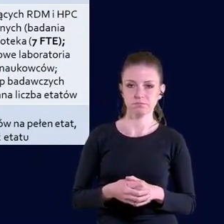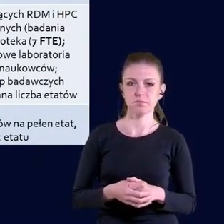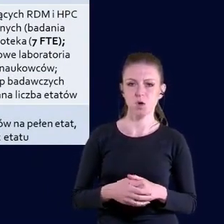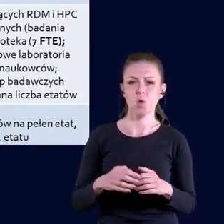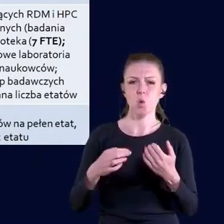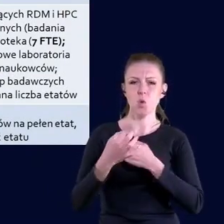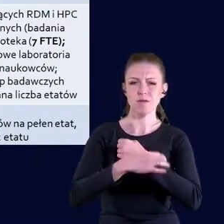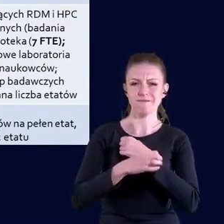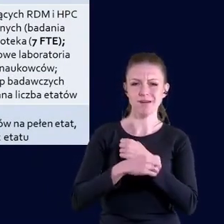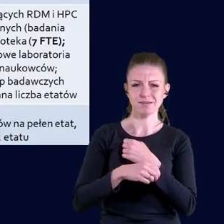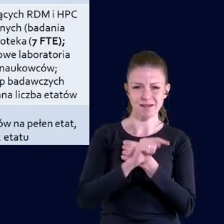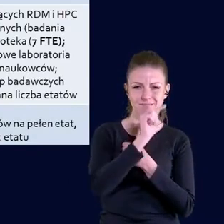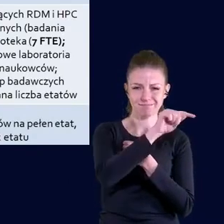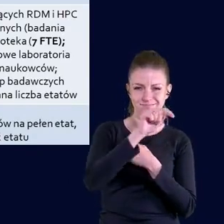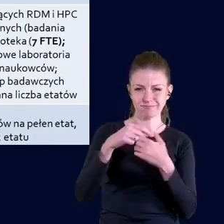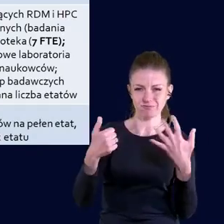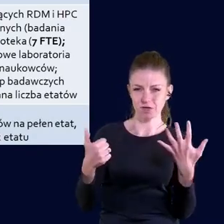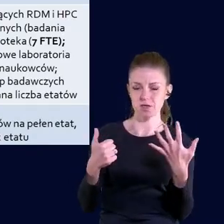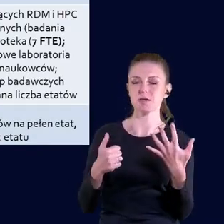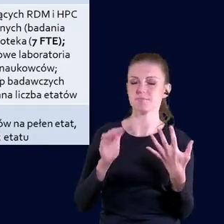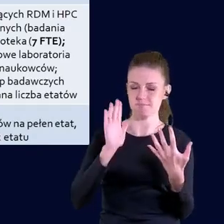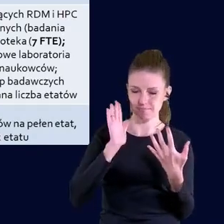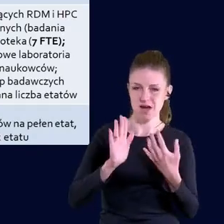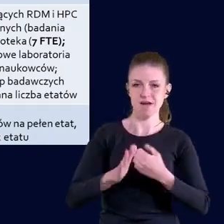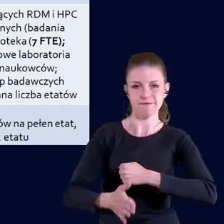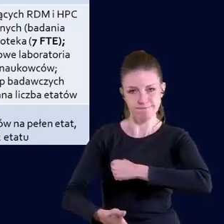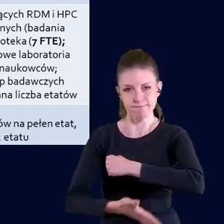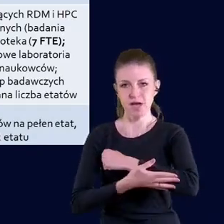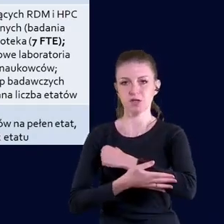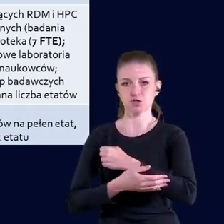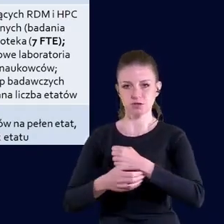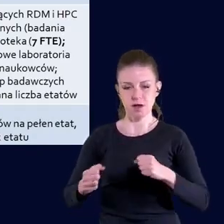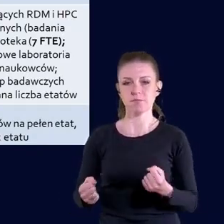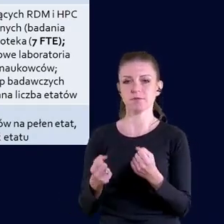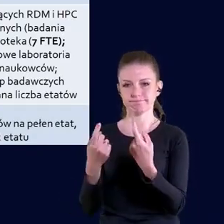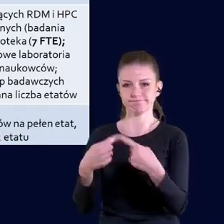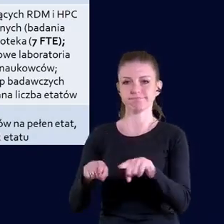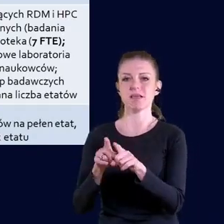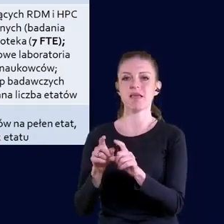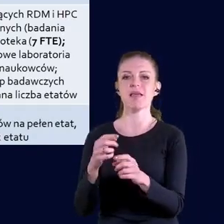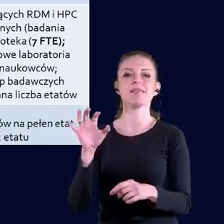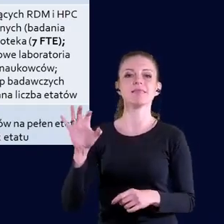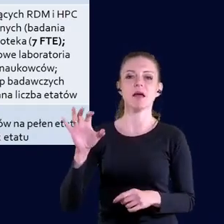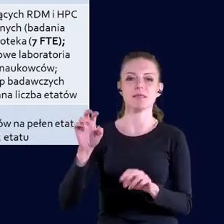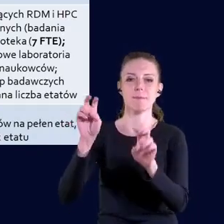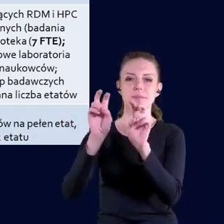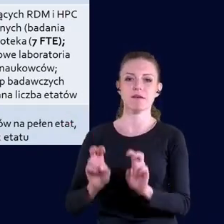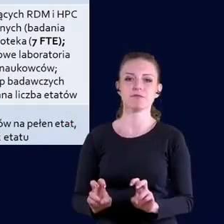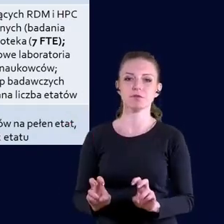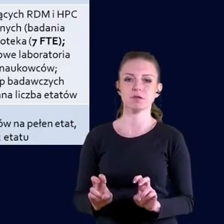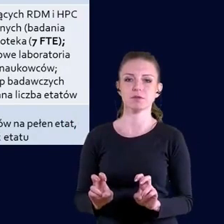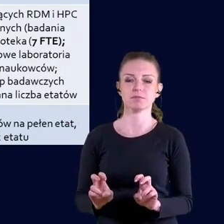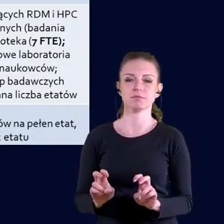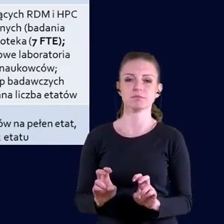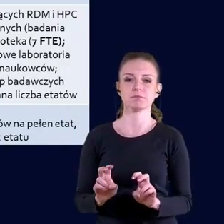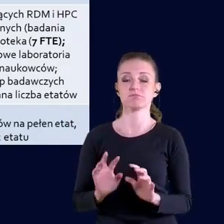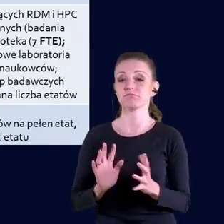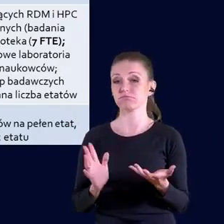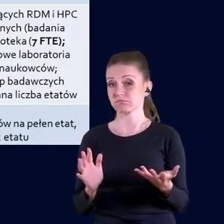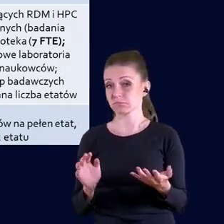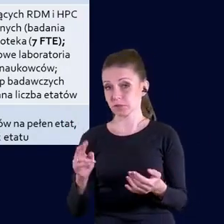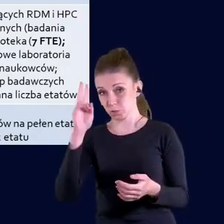jest takie dedykowane wsparcie dla danych badawczych na uczelni i ono jest realizowane albo na poziomie instytucjonalnym